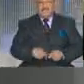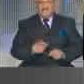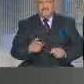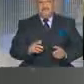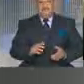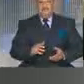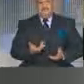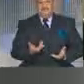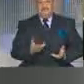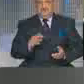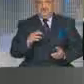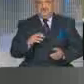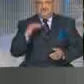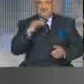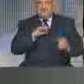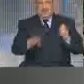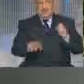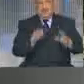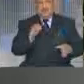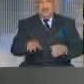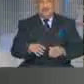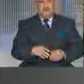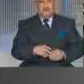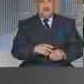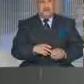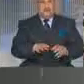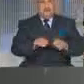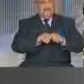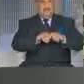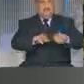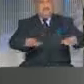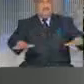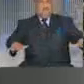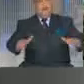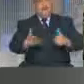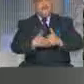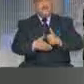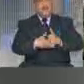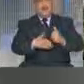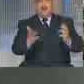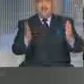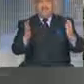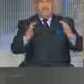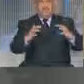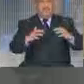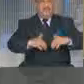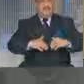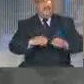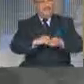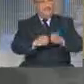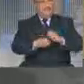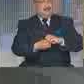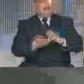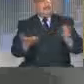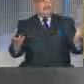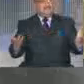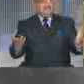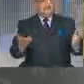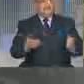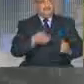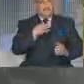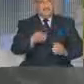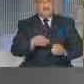التجاوب نقولوها على غالب التجاوب. مسؤولو الولاية من جهتهم أكدوا أن دراسة المشروع حسب المقترح الفرنسي باهظ